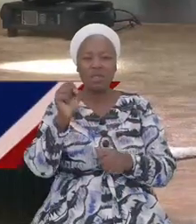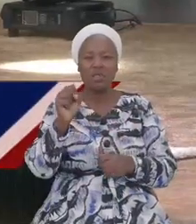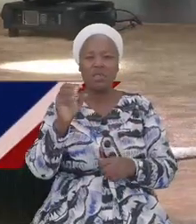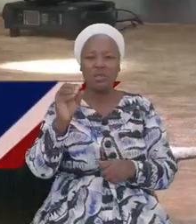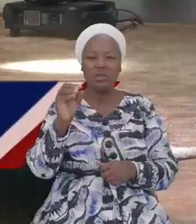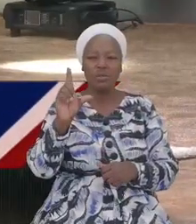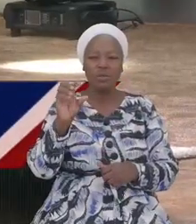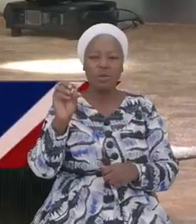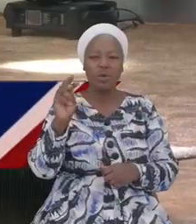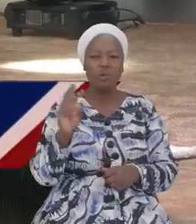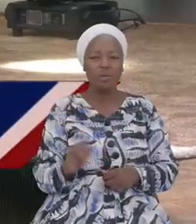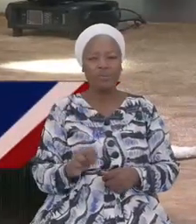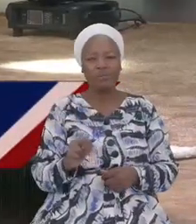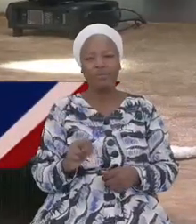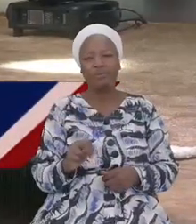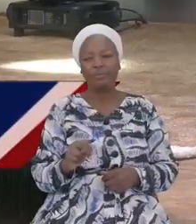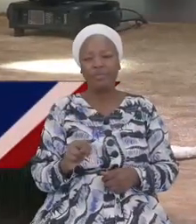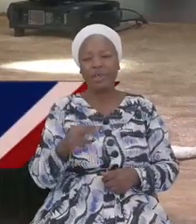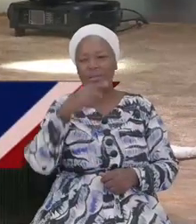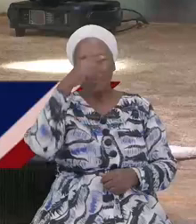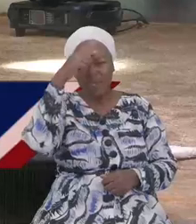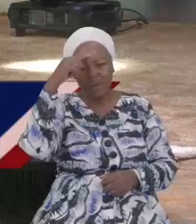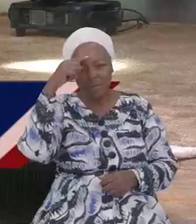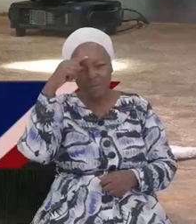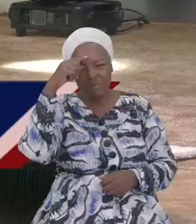irrité contre Salomon